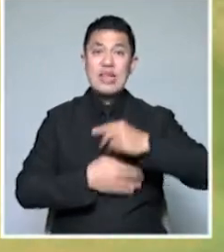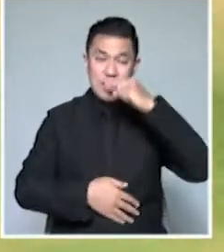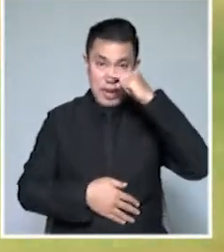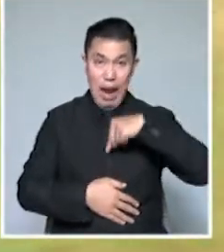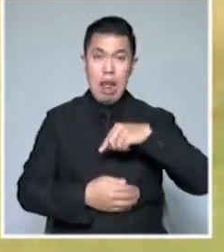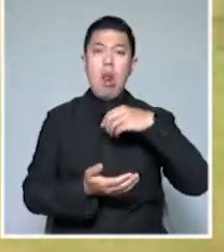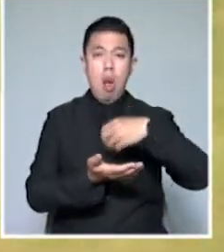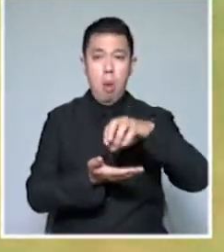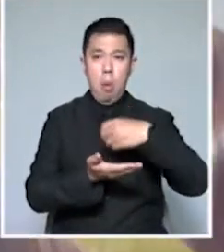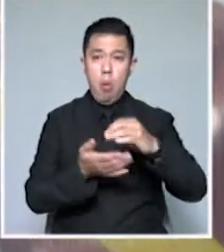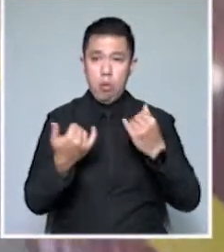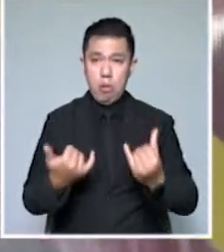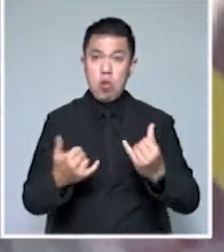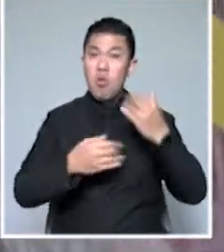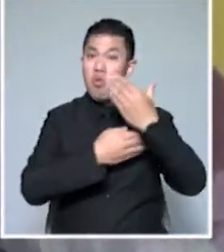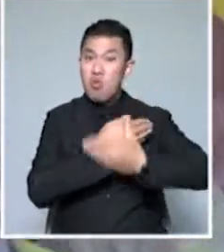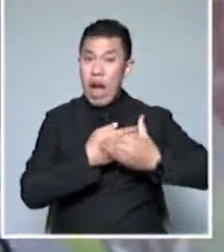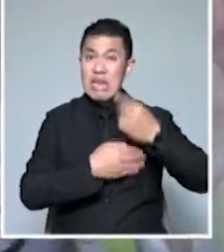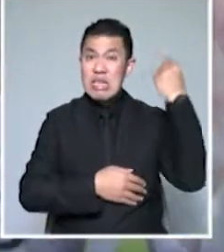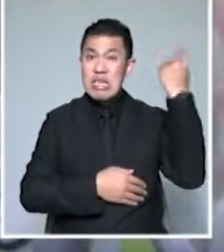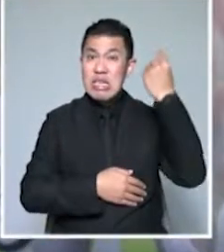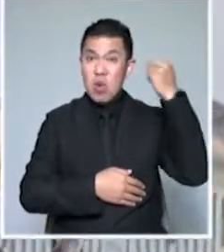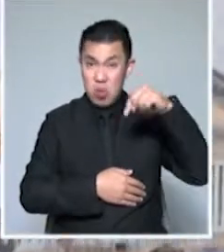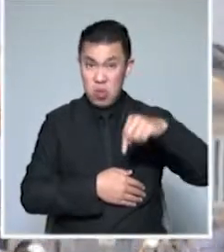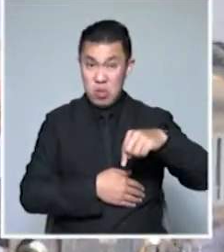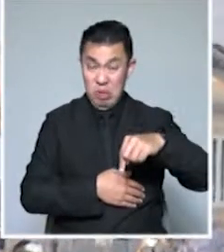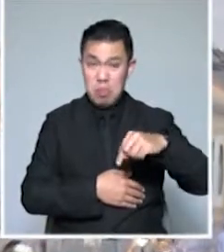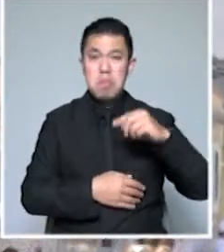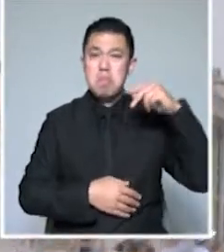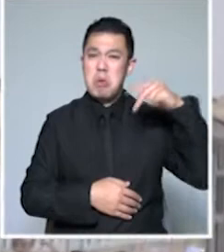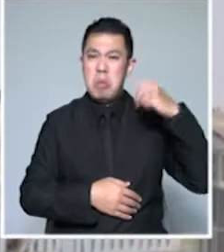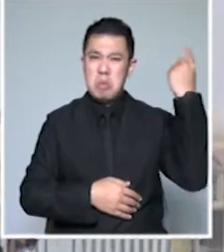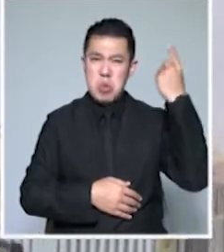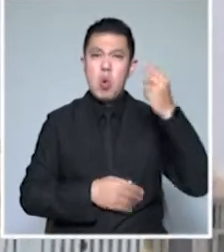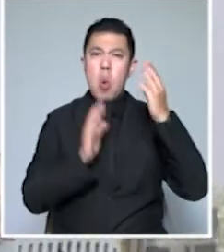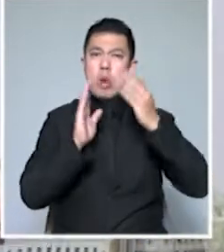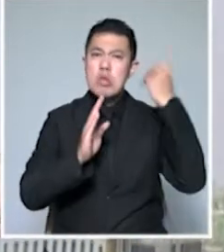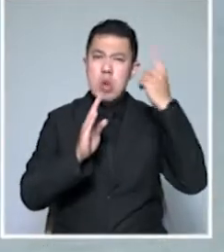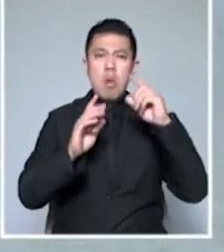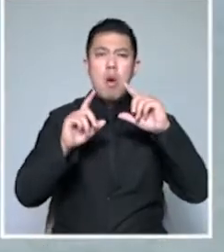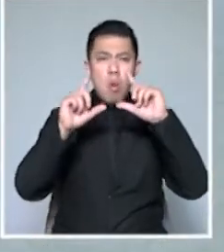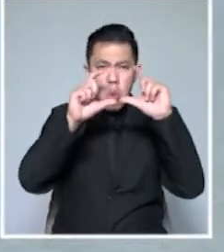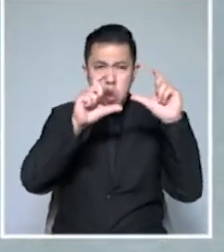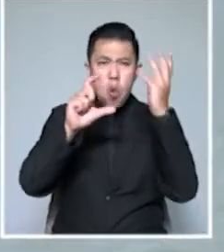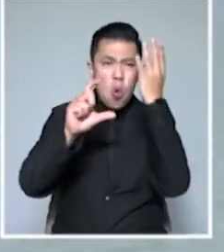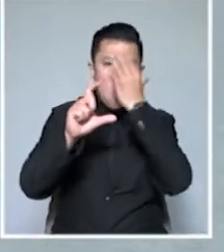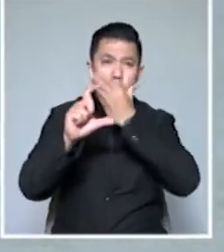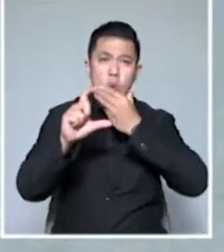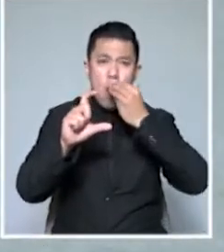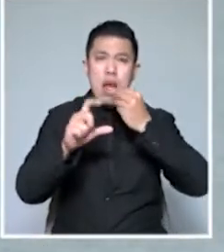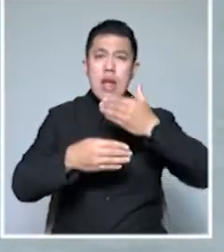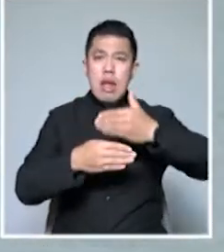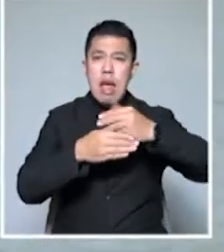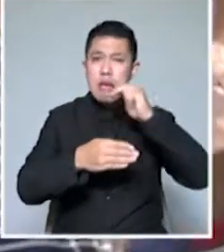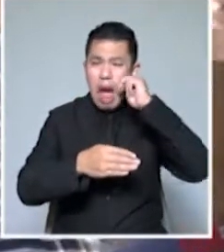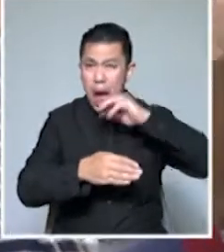ไทยเปิดเผยว่าขบวนรถไฟเที่ยวพิเศษนี้จะเปิดโอกาสให้นักท่องเที่ยวแวะชมความงามของอ่างเก็บน้ำบนเขื่อนป่าสักชล